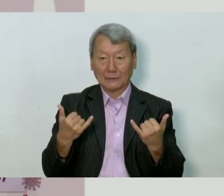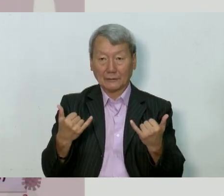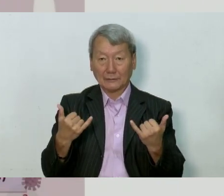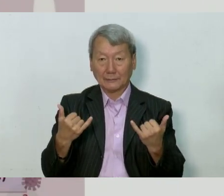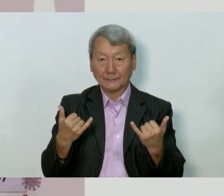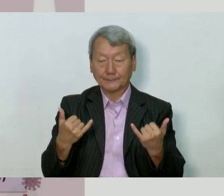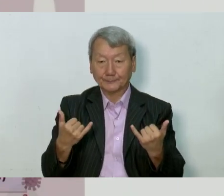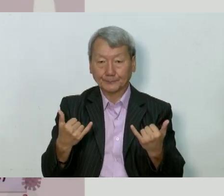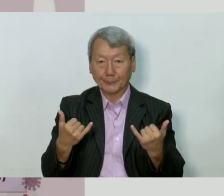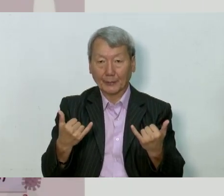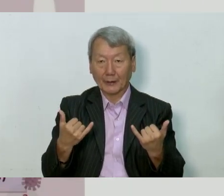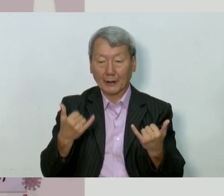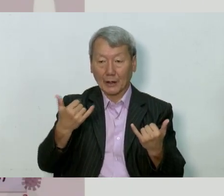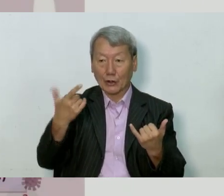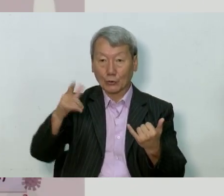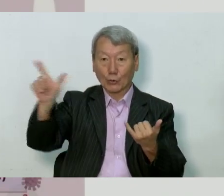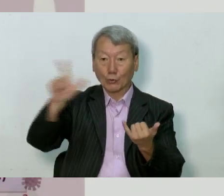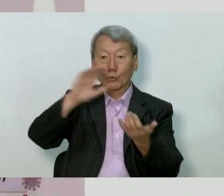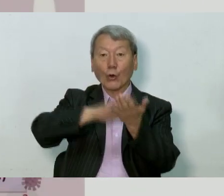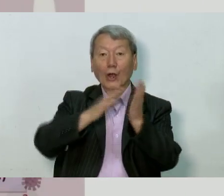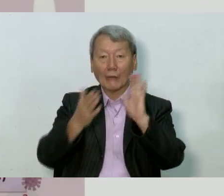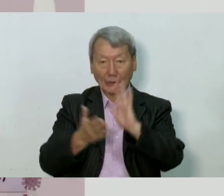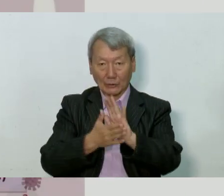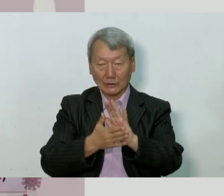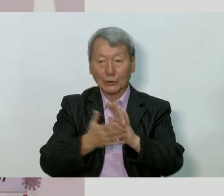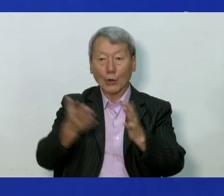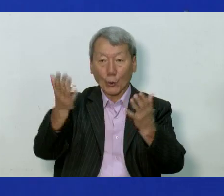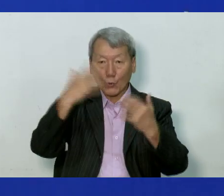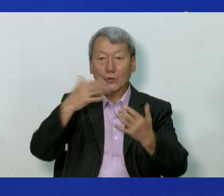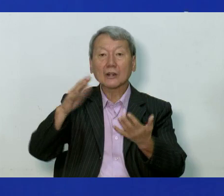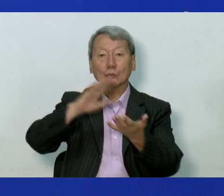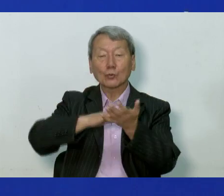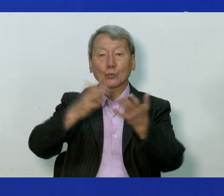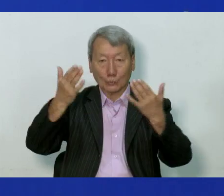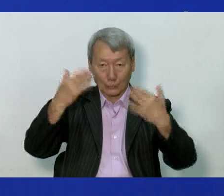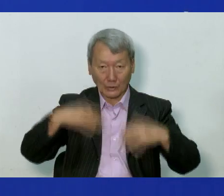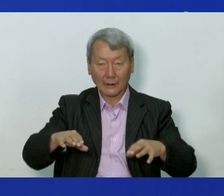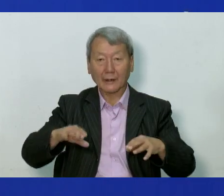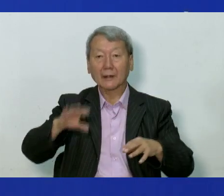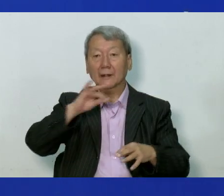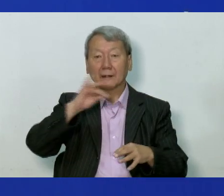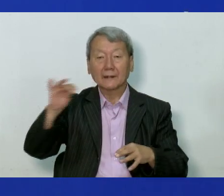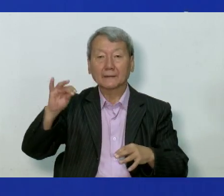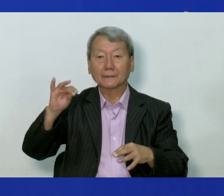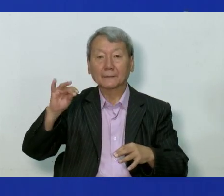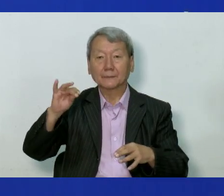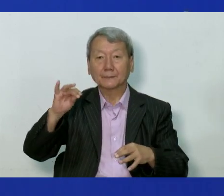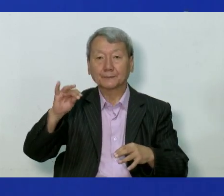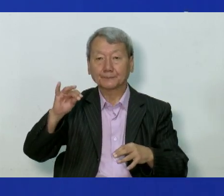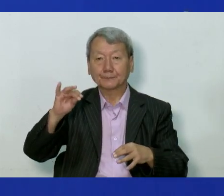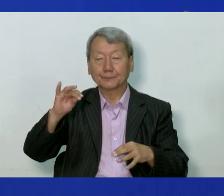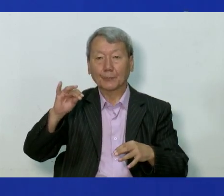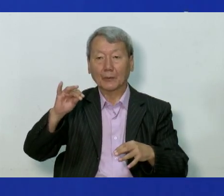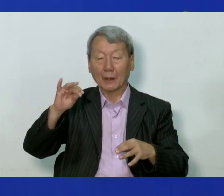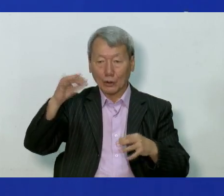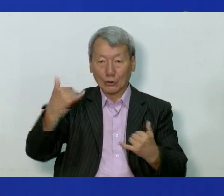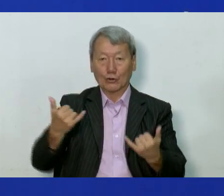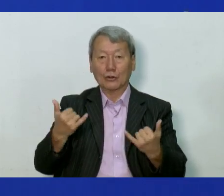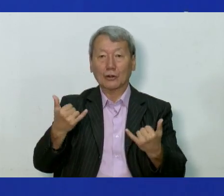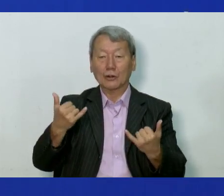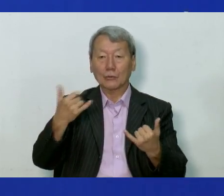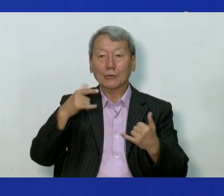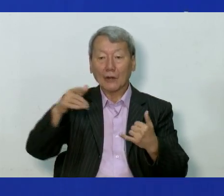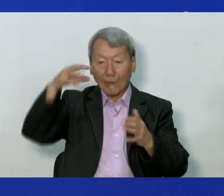значит, эти договоренности уже достигнуты, и, значит,